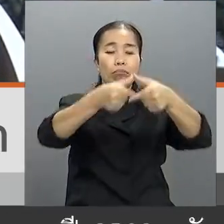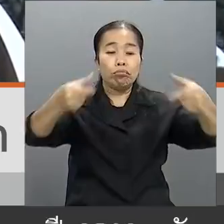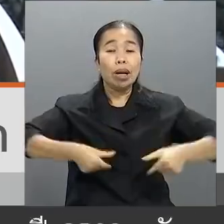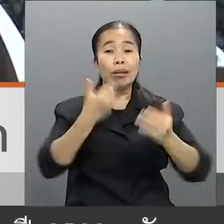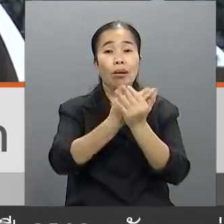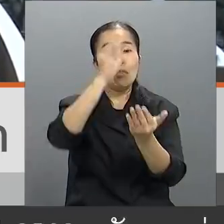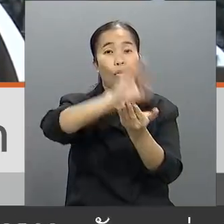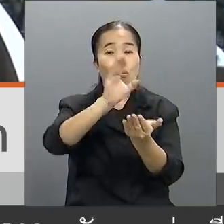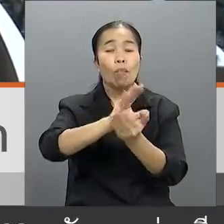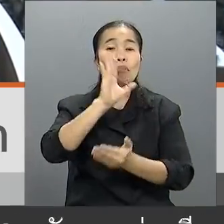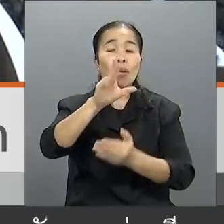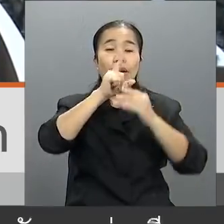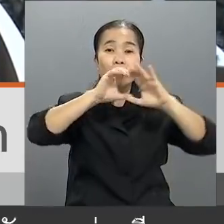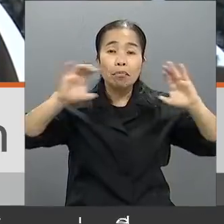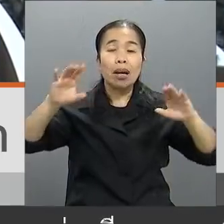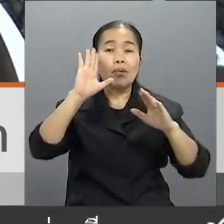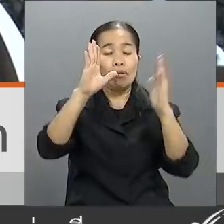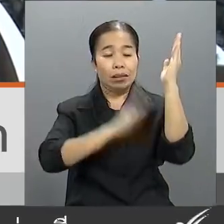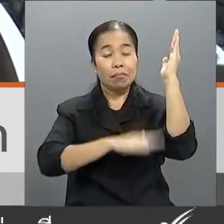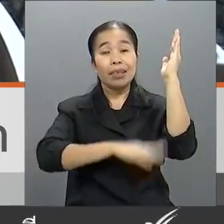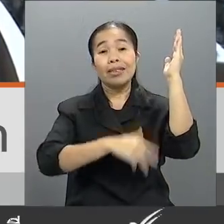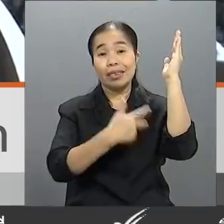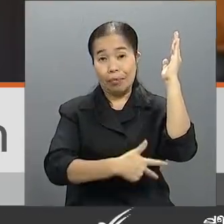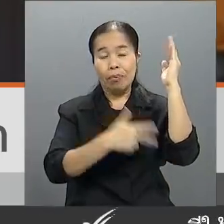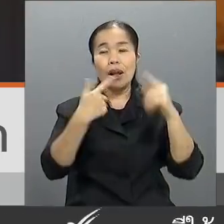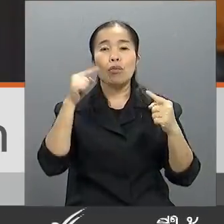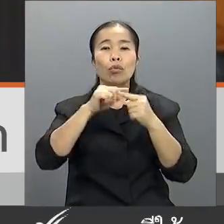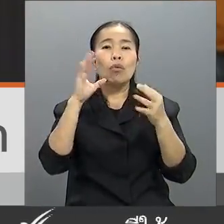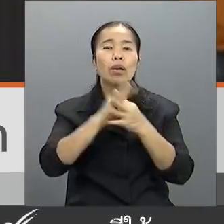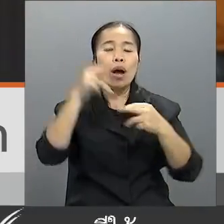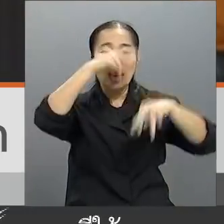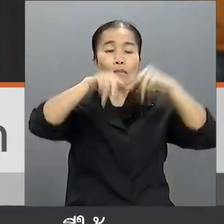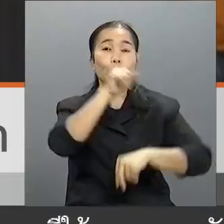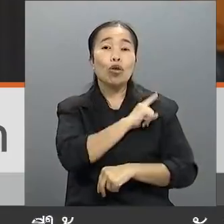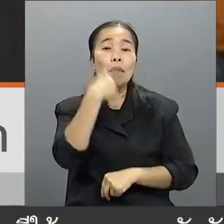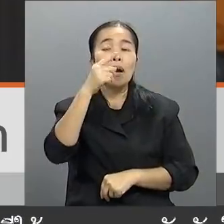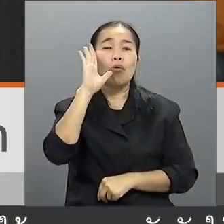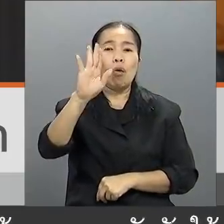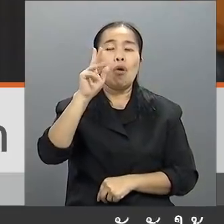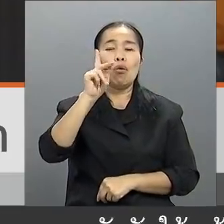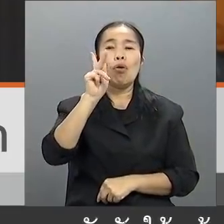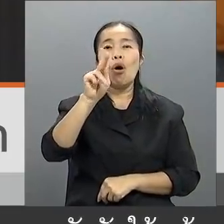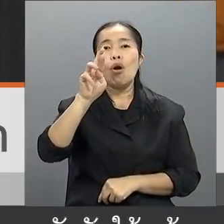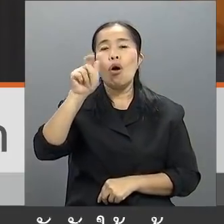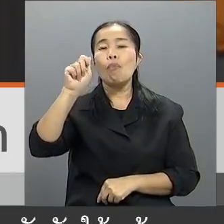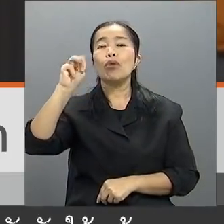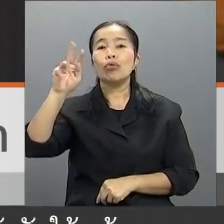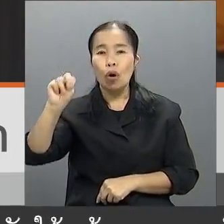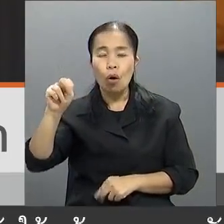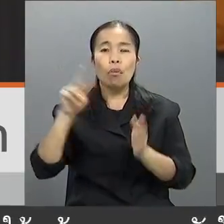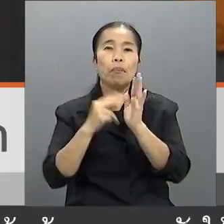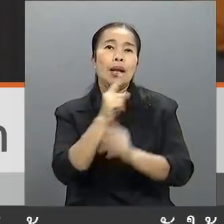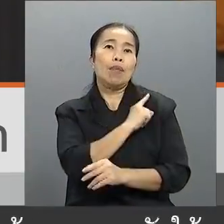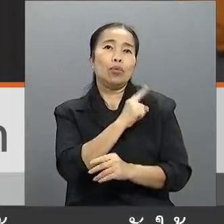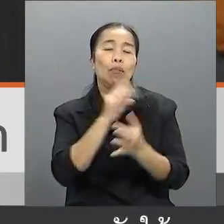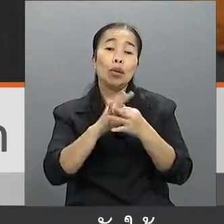งานของรัฐในจังหวัดแสดงภาคใต้ภายใต้การกำกับของกอ.รมน.ภาค 4ส่วนหน้าที่ให้การสนับสนุนสื่อออนไลน์